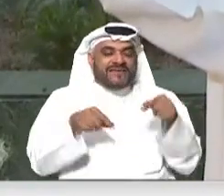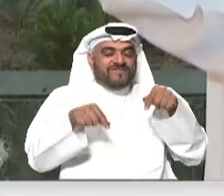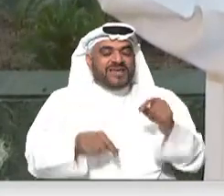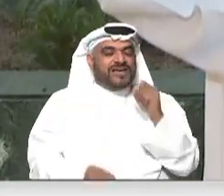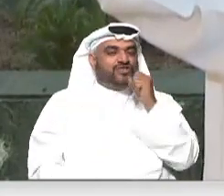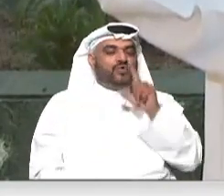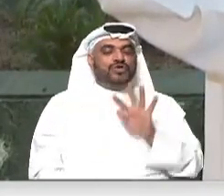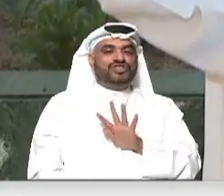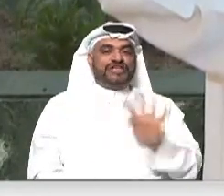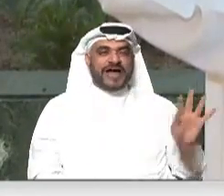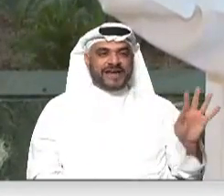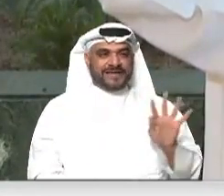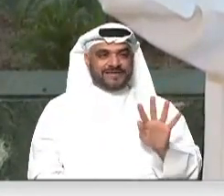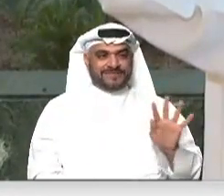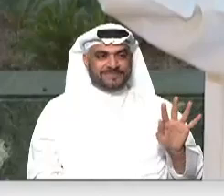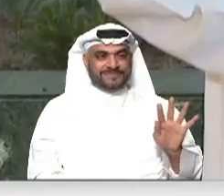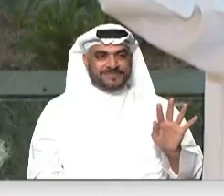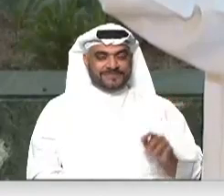تفضل.